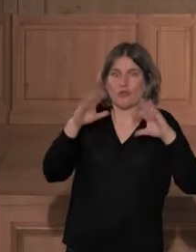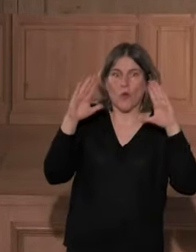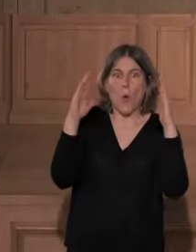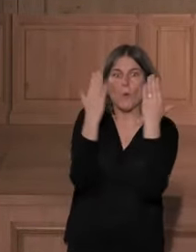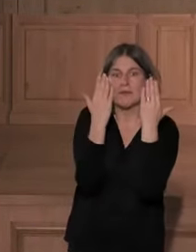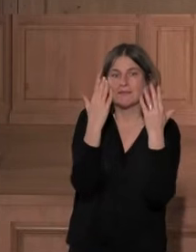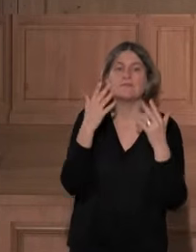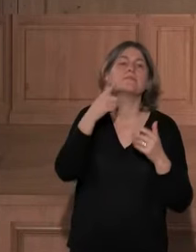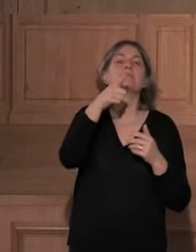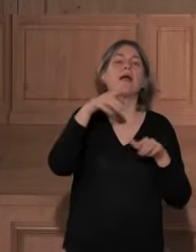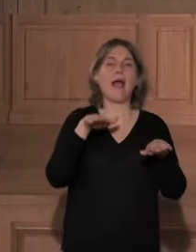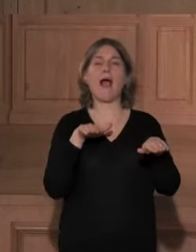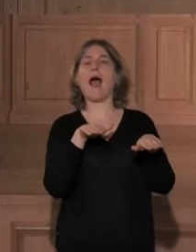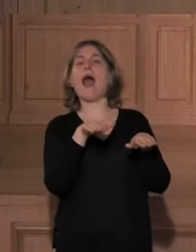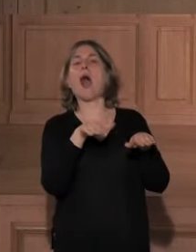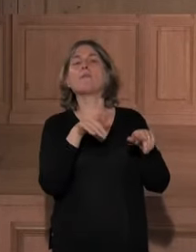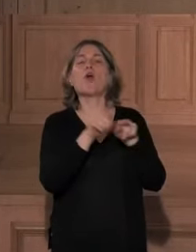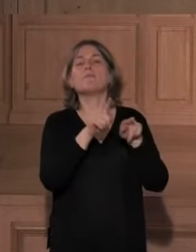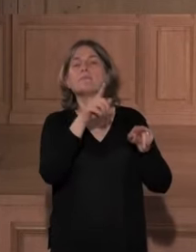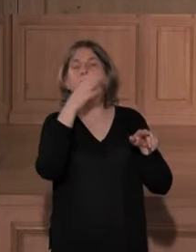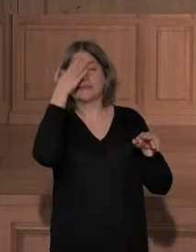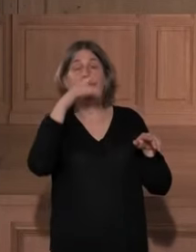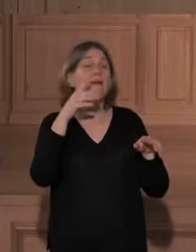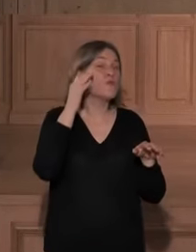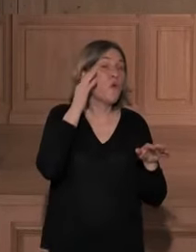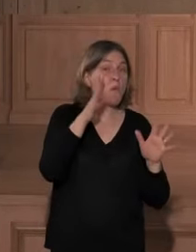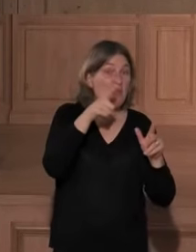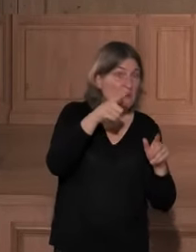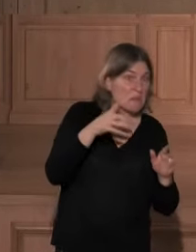le rap que vous connaissez, enfin que vous ne connaissez peut-être pas d'ailleurs.